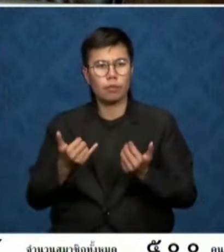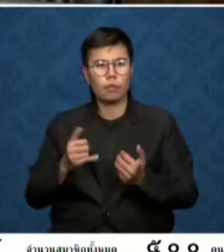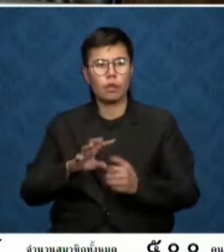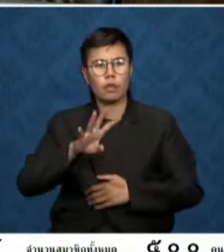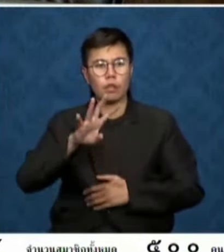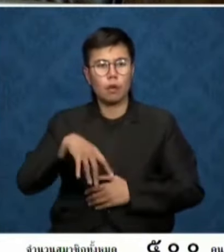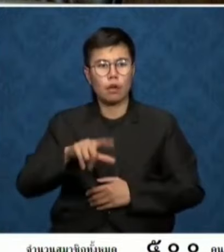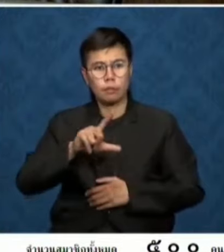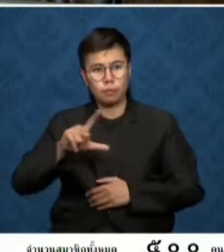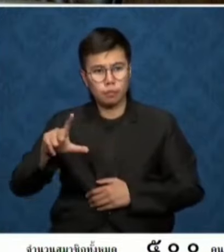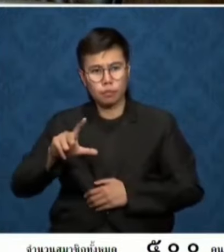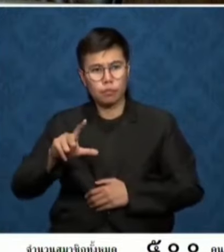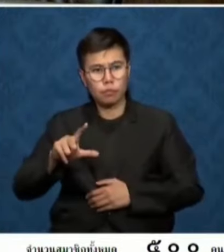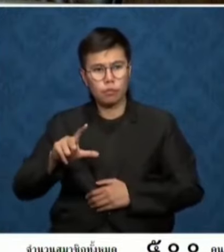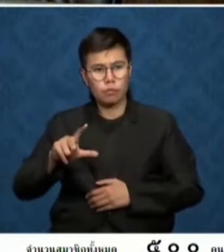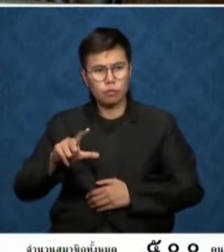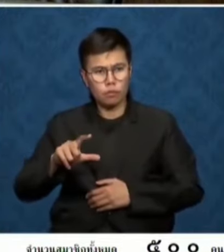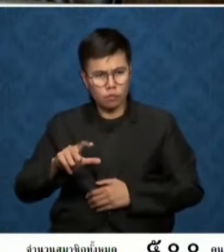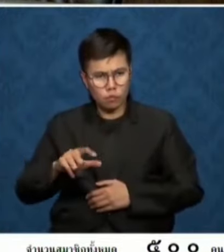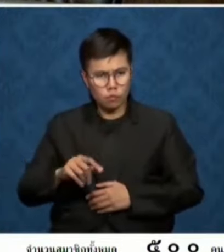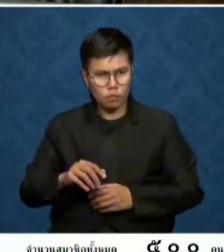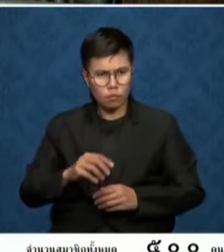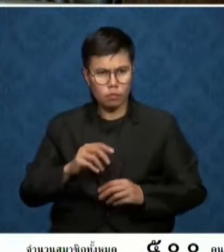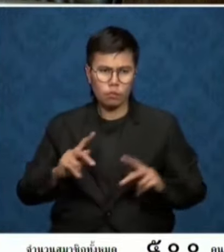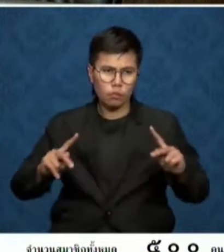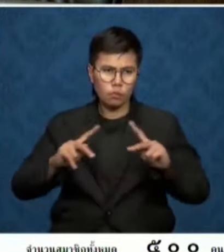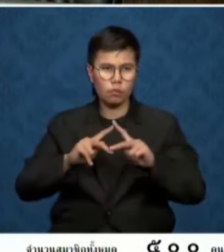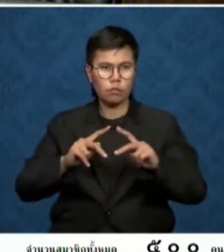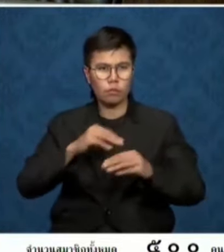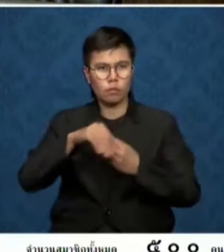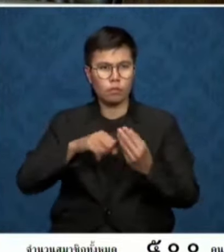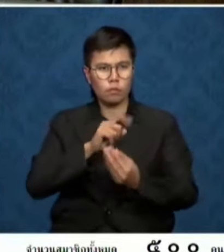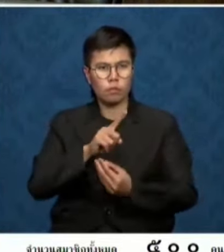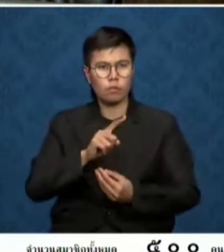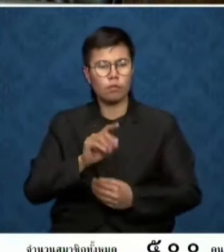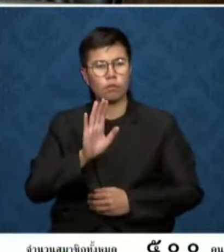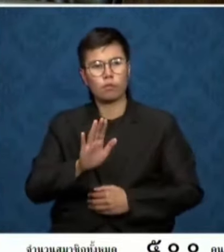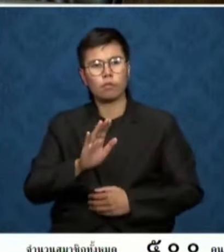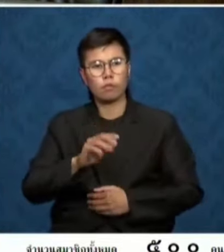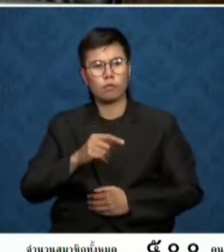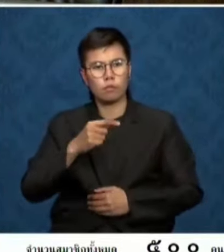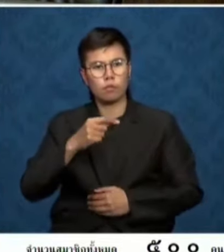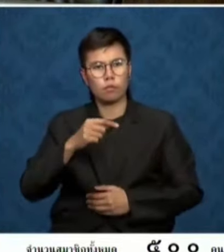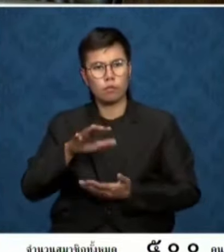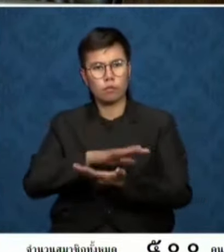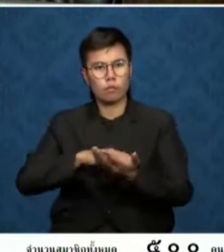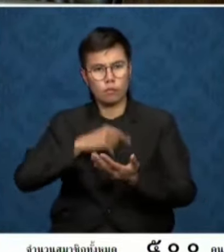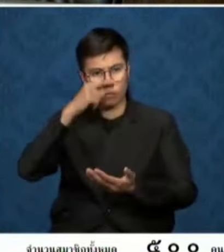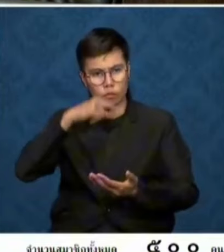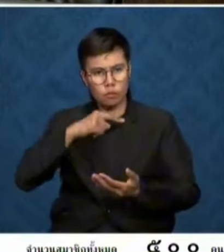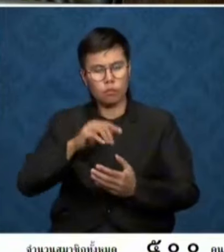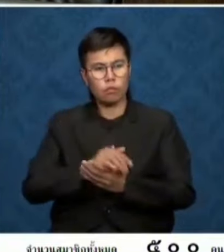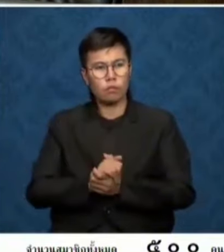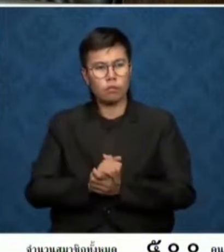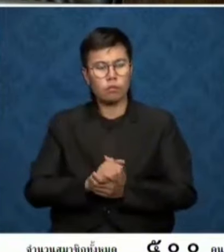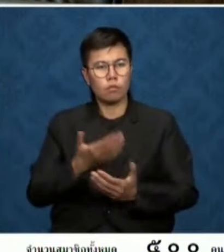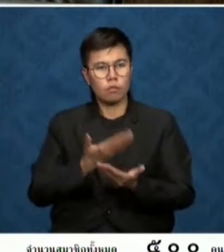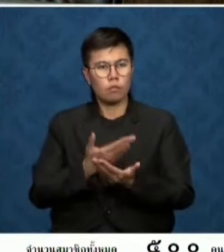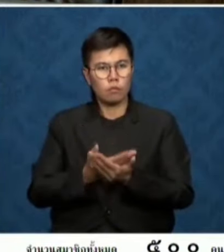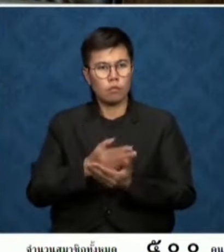ในกระทรวงที่อยู่เป็นรูกระทรวงเกษตรกิจของประเทศนั้นอย่างน้อยแต่หากว่า 4,000 ล้าน